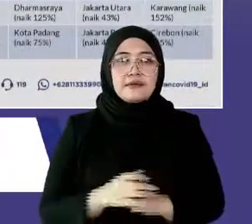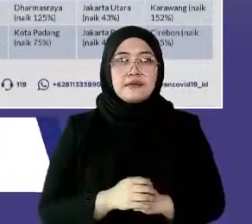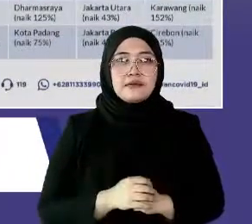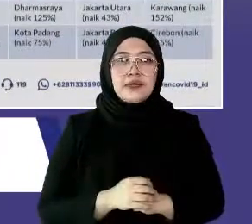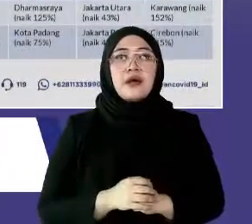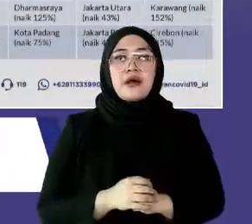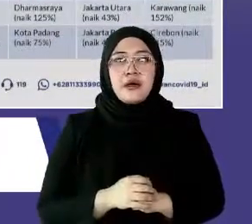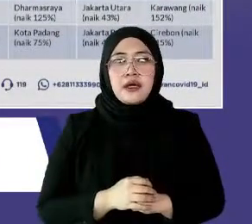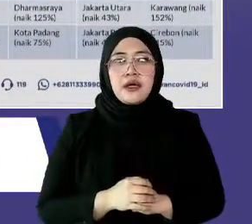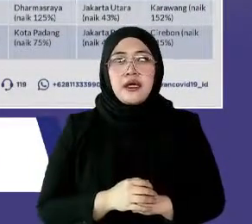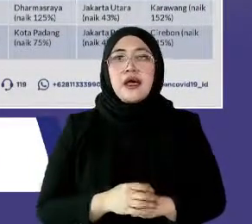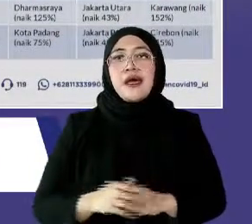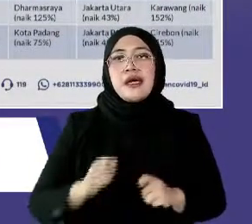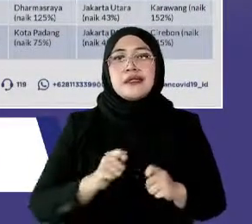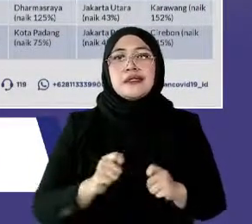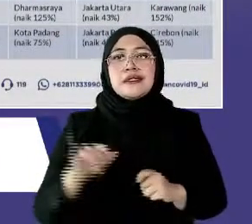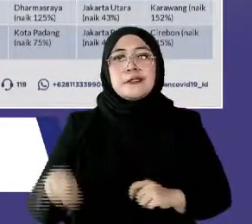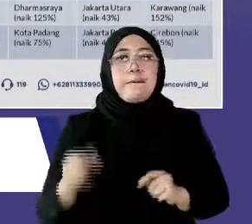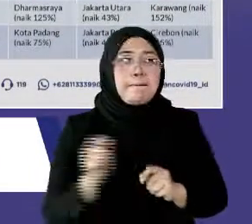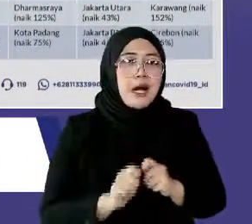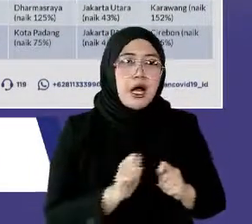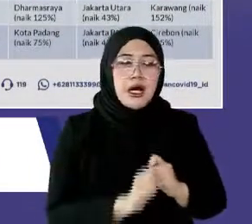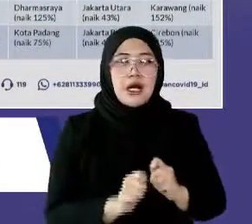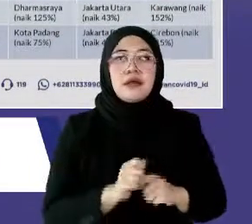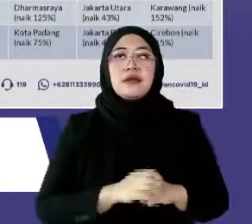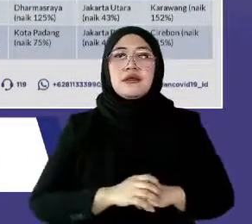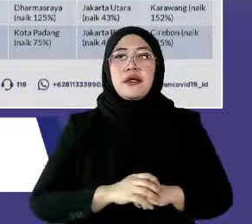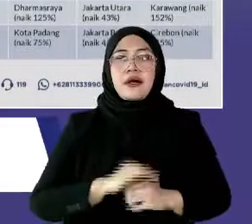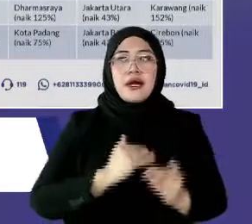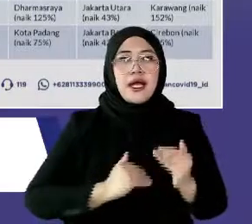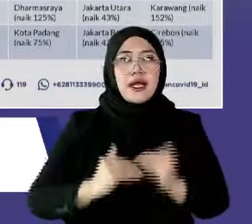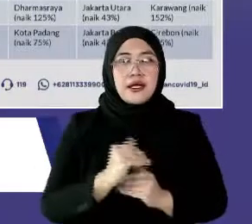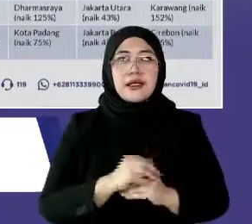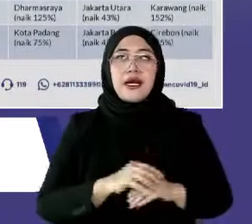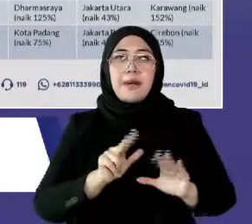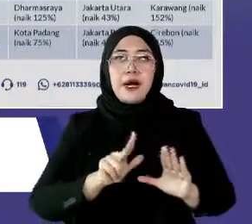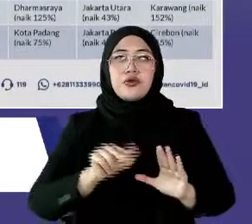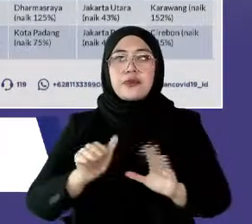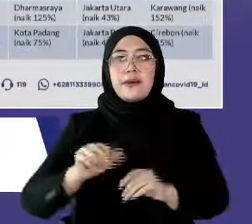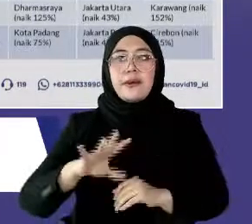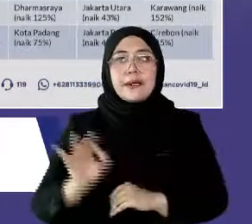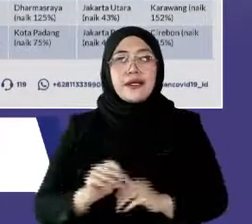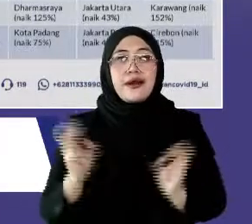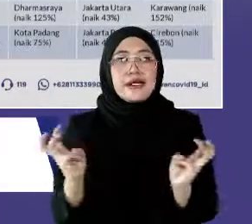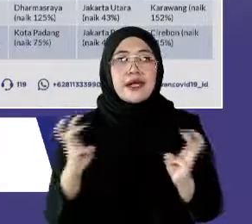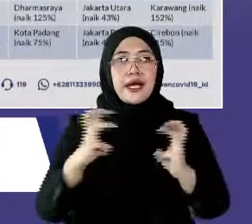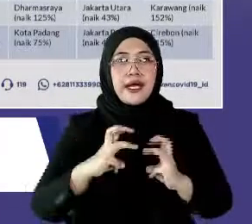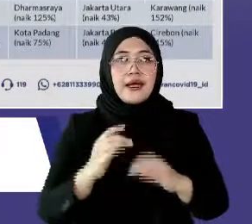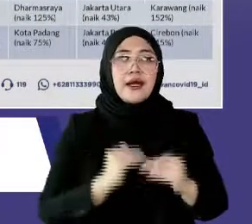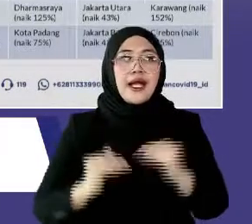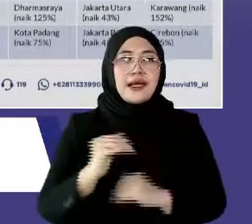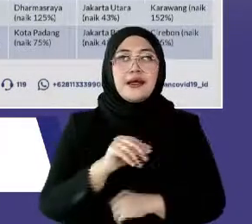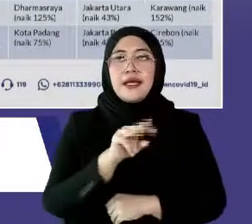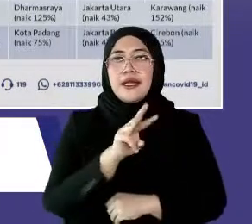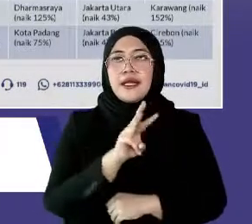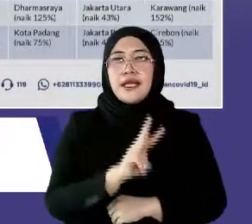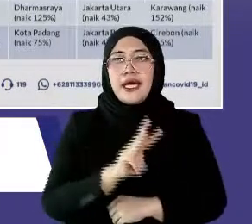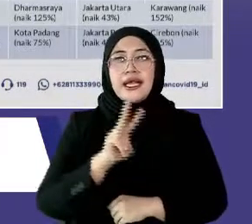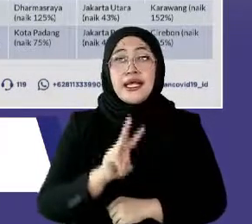Jepara naik 685 persen Sragen naik